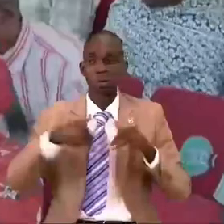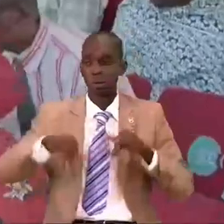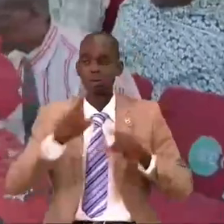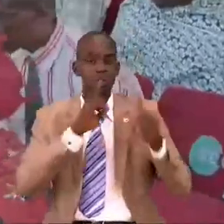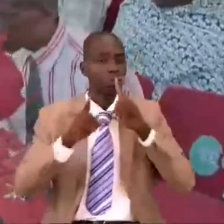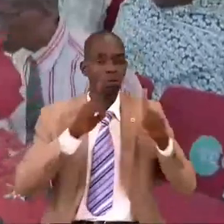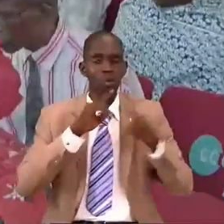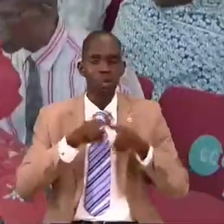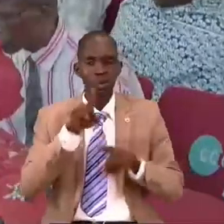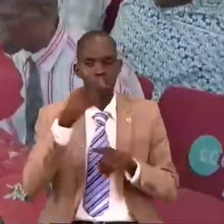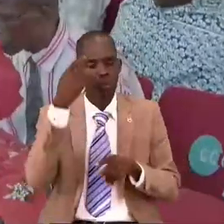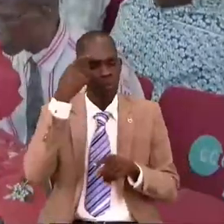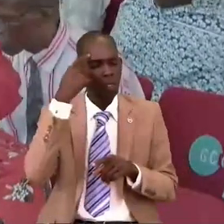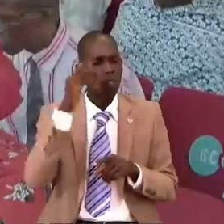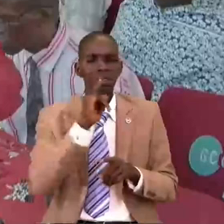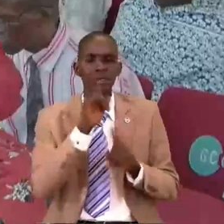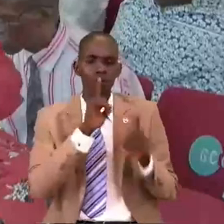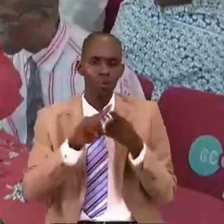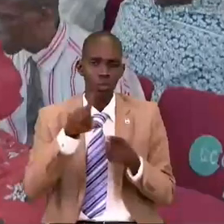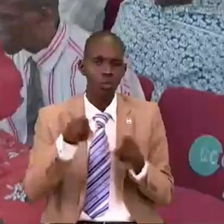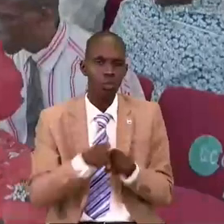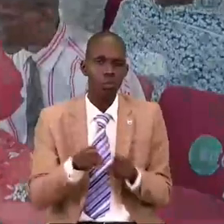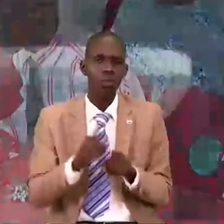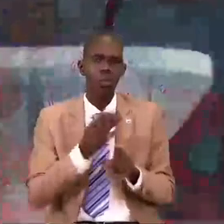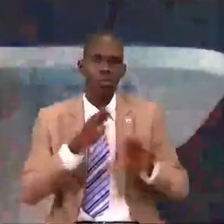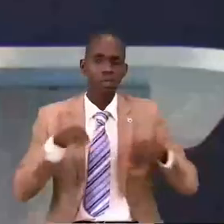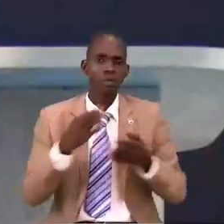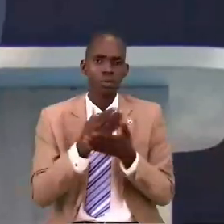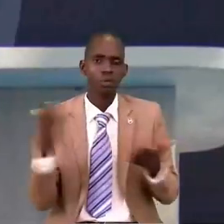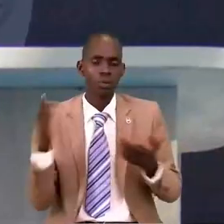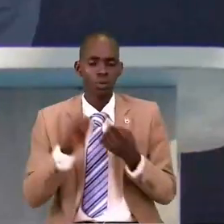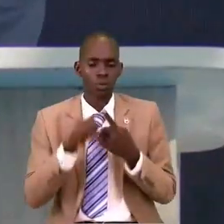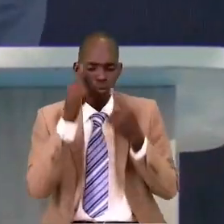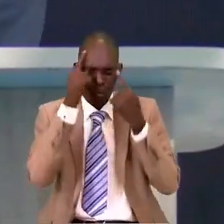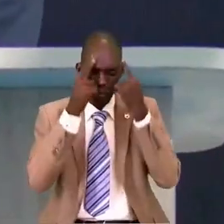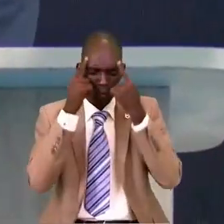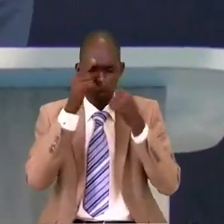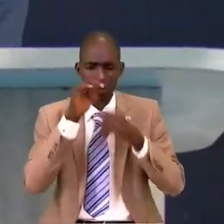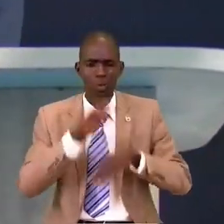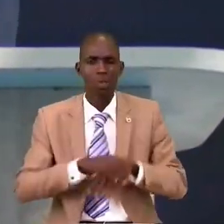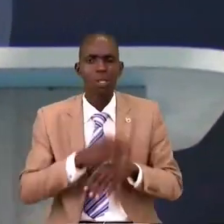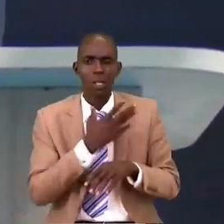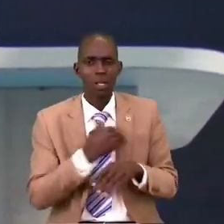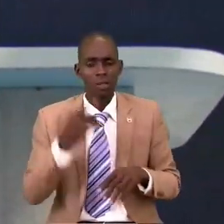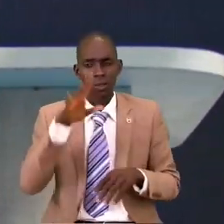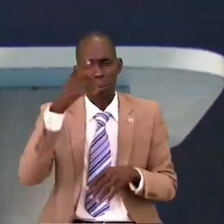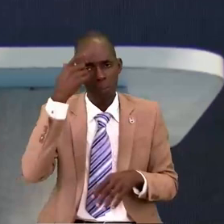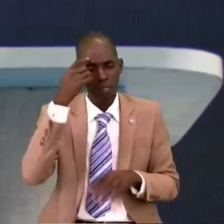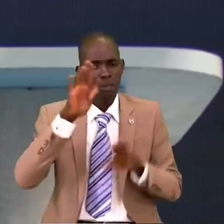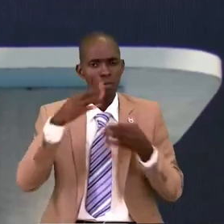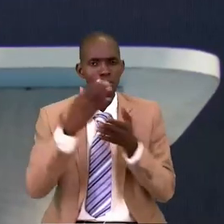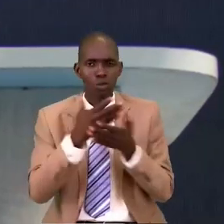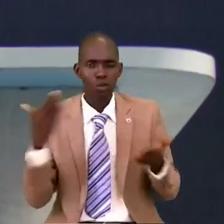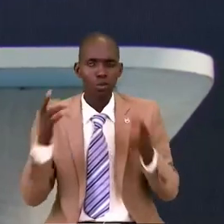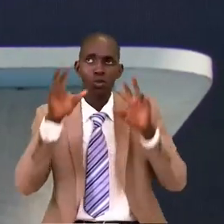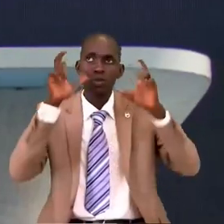laquelle il faut méditer et te donne le sujet de méditation. Et comme ton esprit